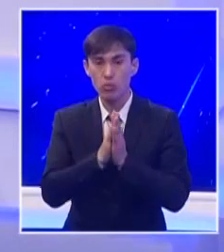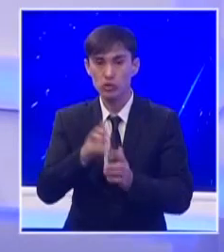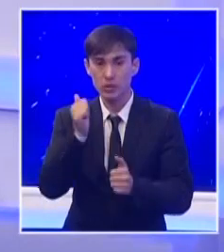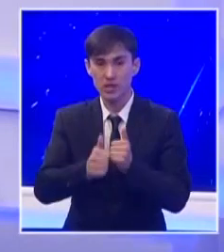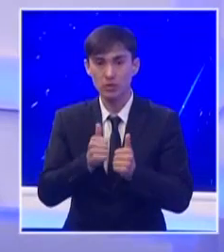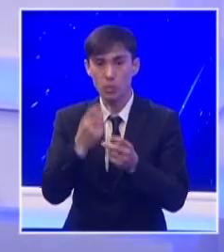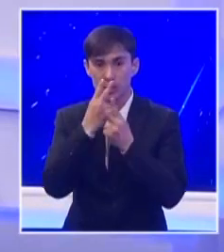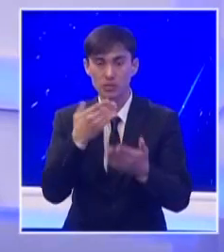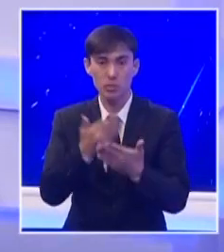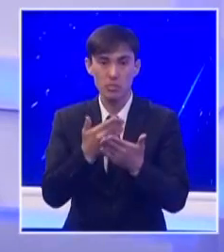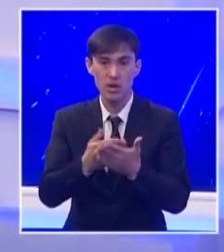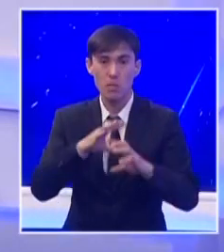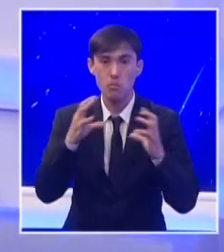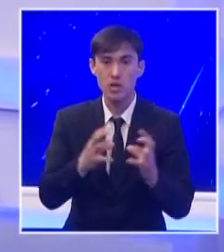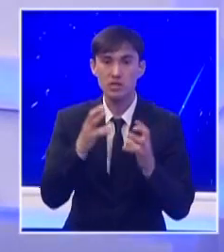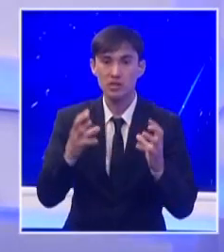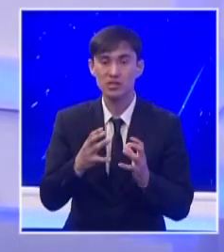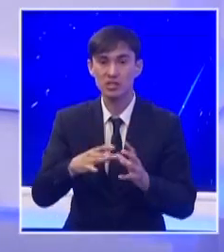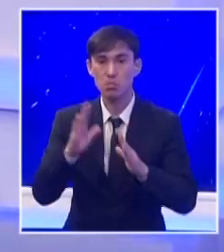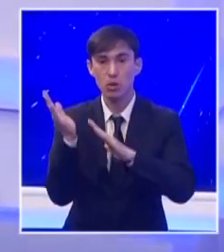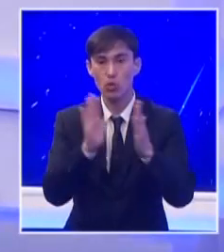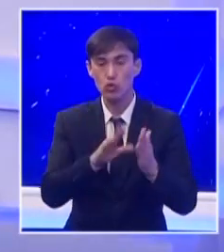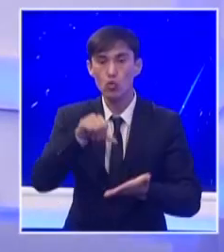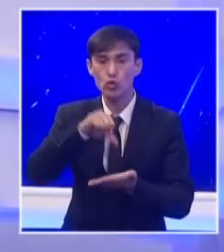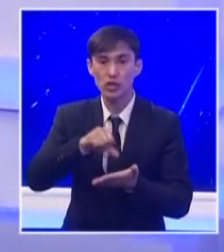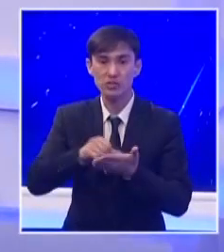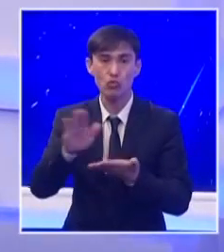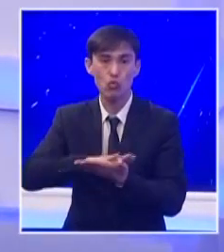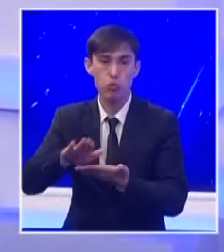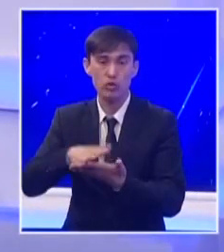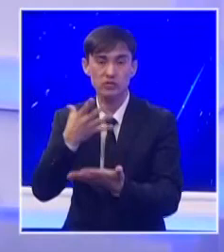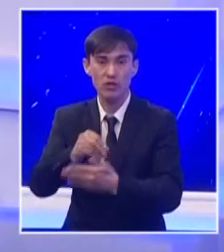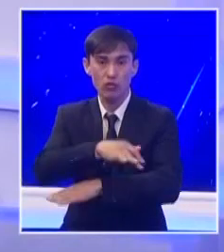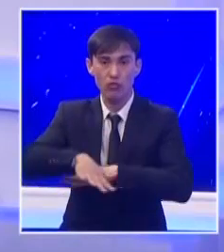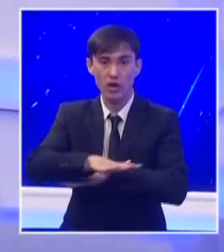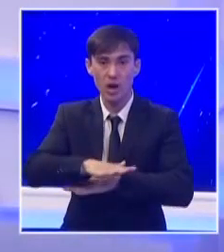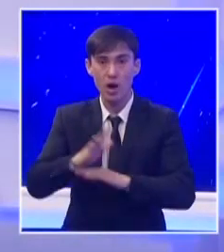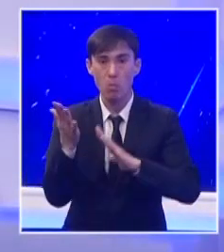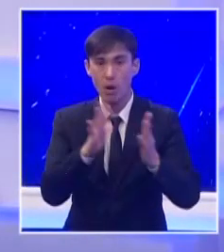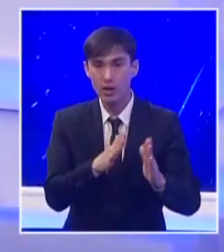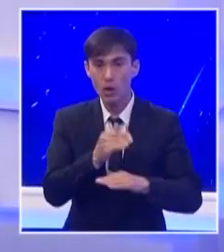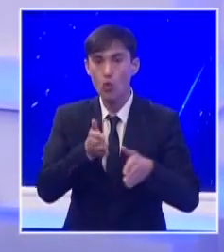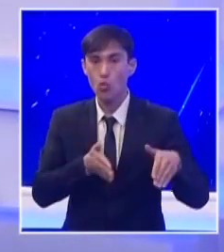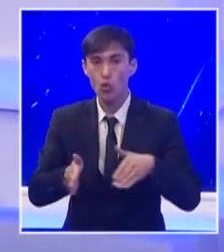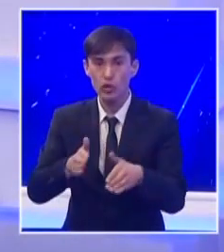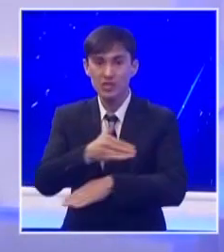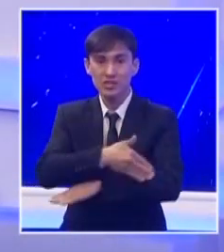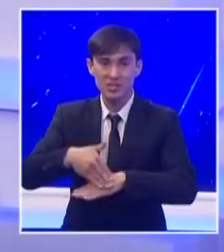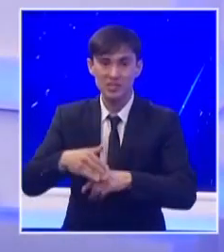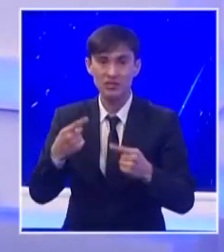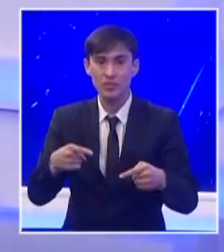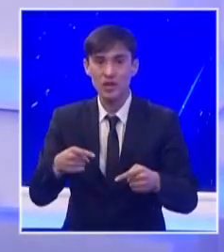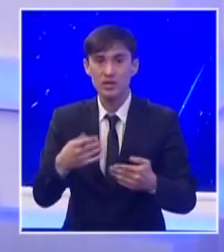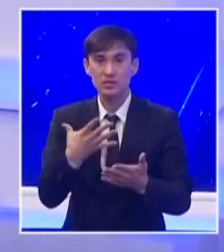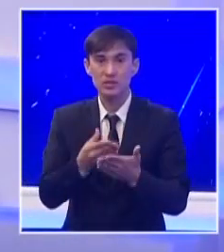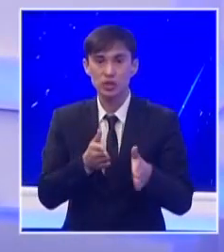Просим каждого показать пример бережного отношения к природе и поучаствовать в уборке своего двора, парка, улицы или сквера. Ведь